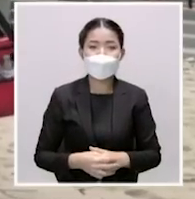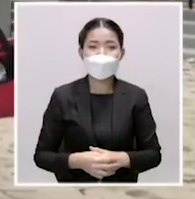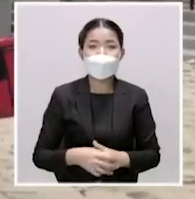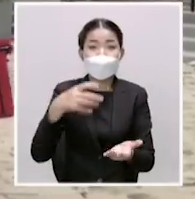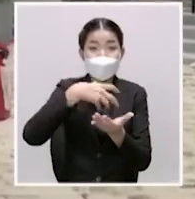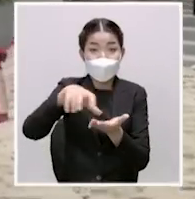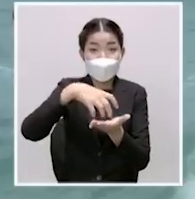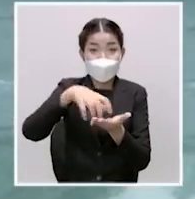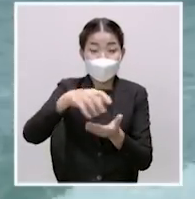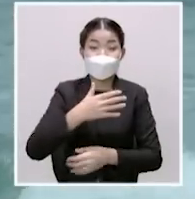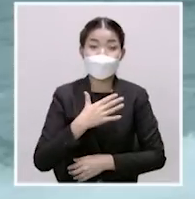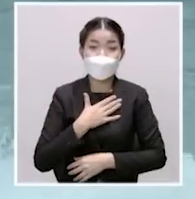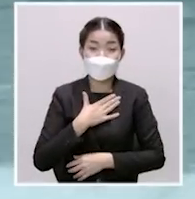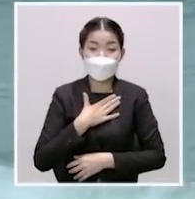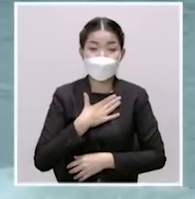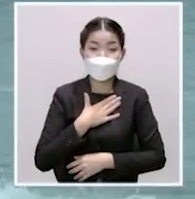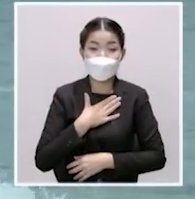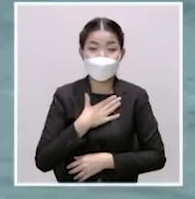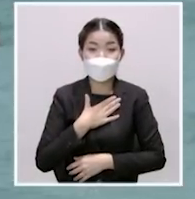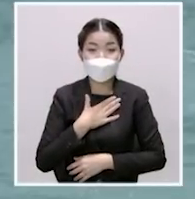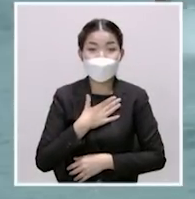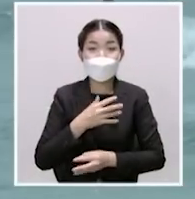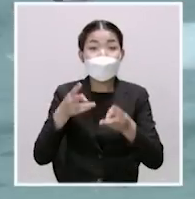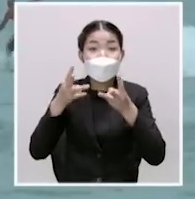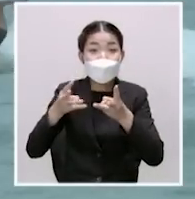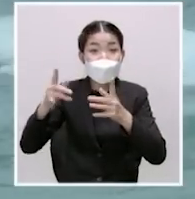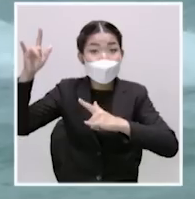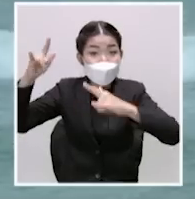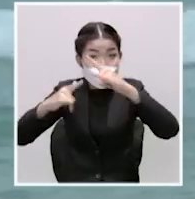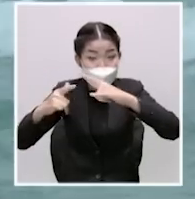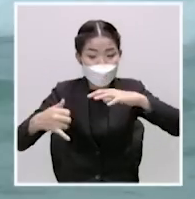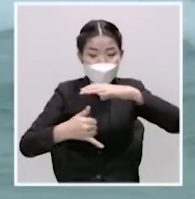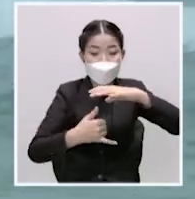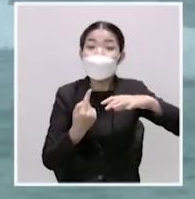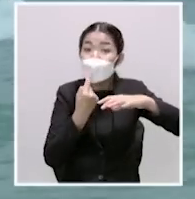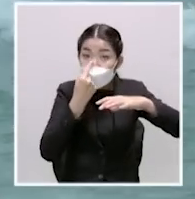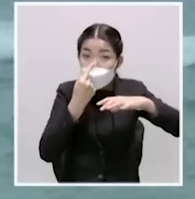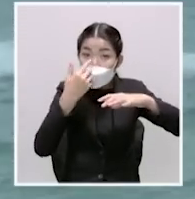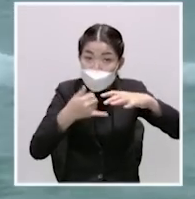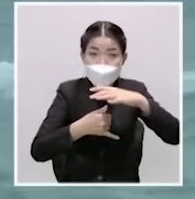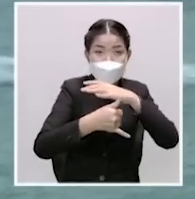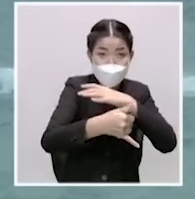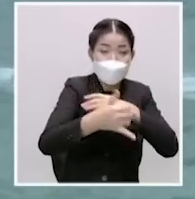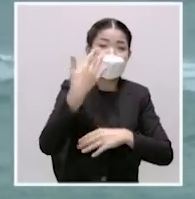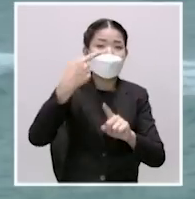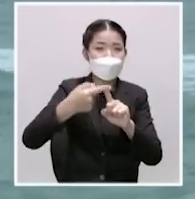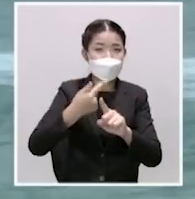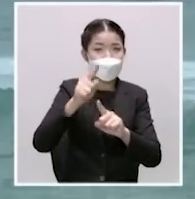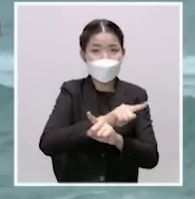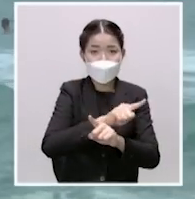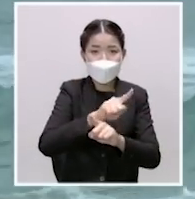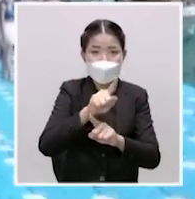เรียนนะครับดังนี้นะครับว่า Test and Go เมื่อวันที่1พฤศจิกายนถึงวันที่28ธันวาคมนะครับยอดเข้ามา